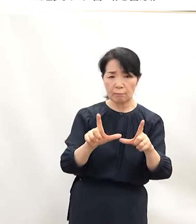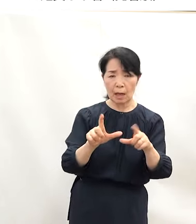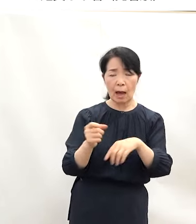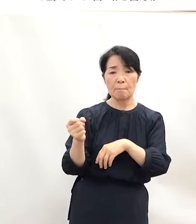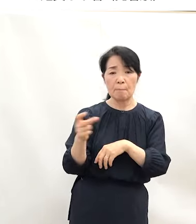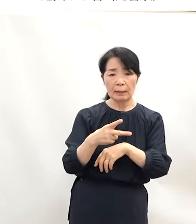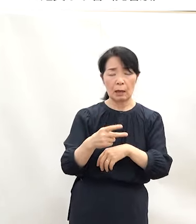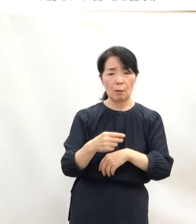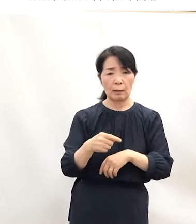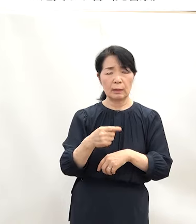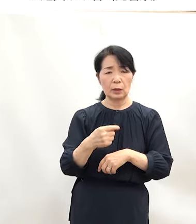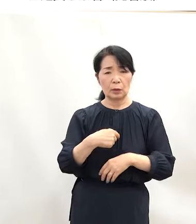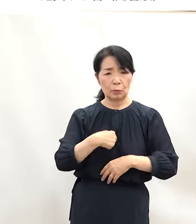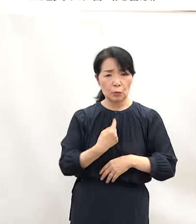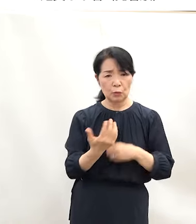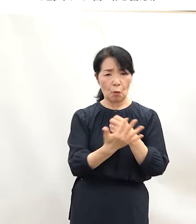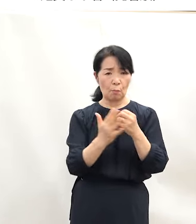といったようなタイトルで